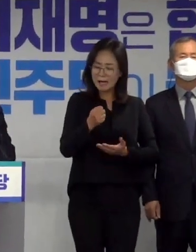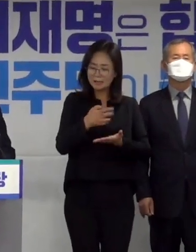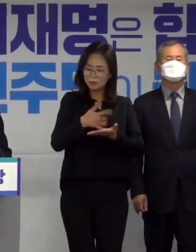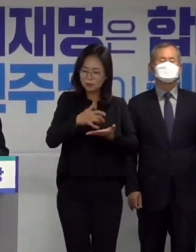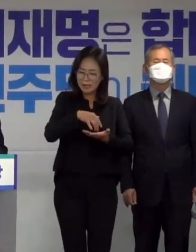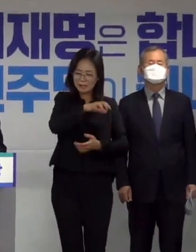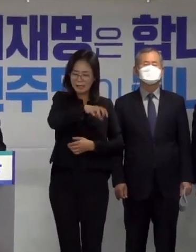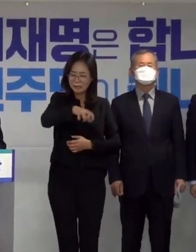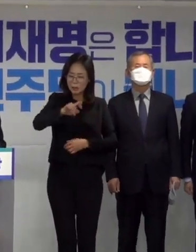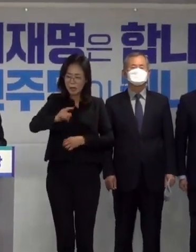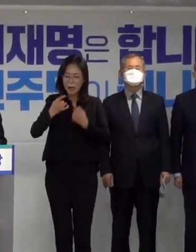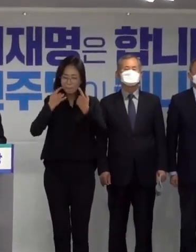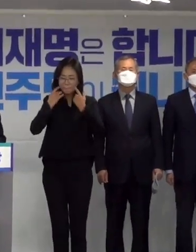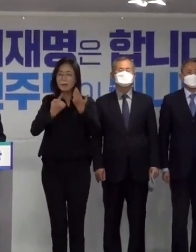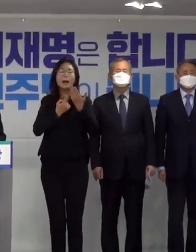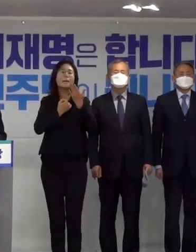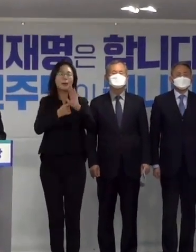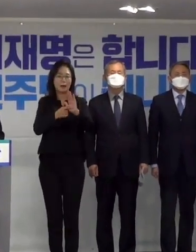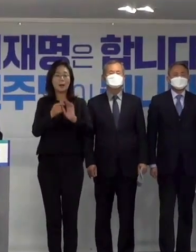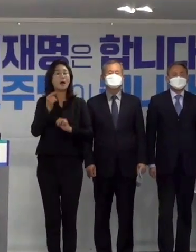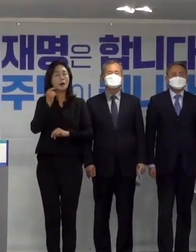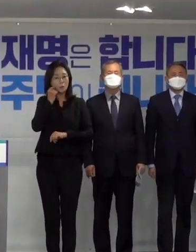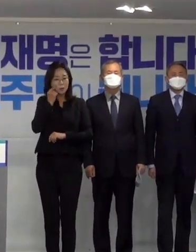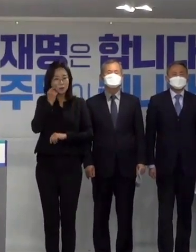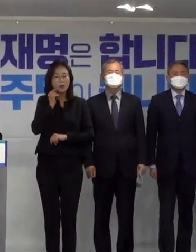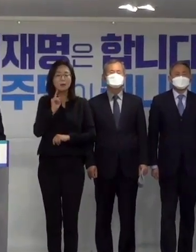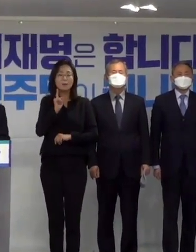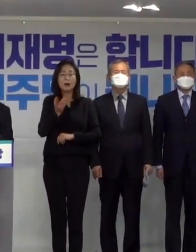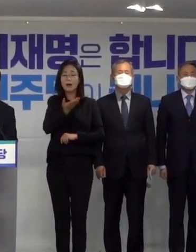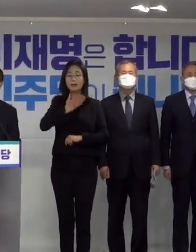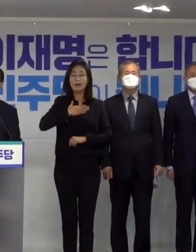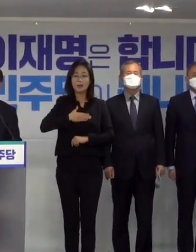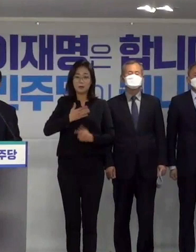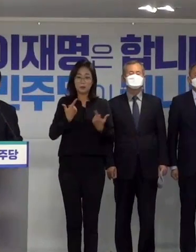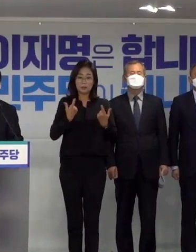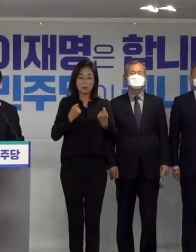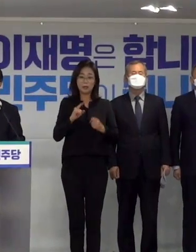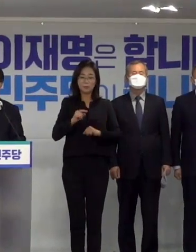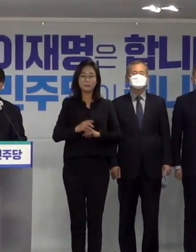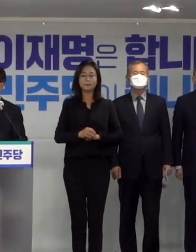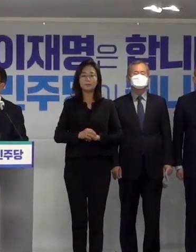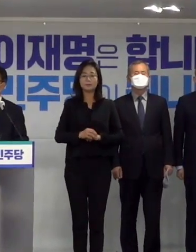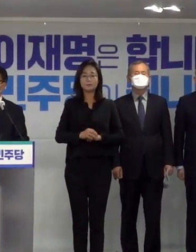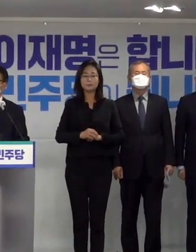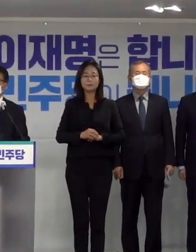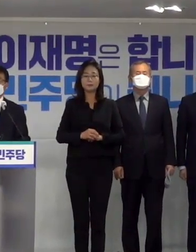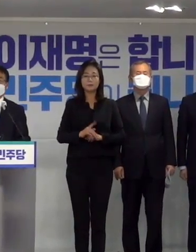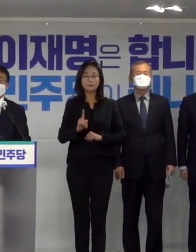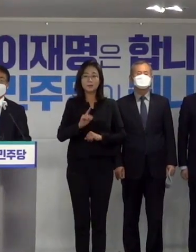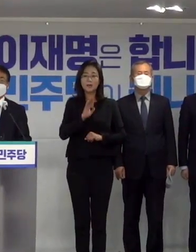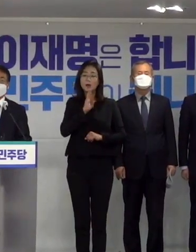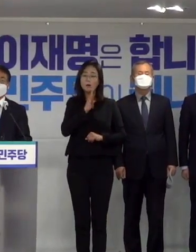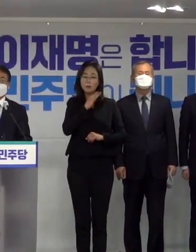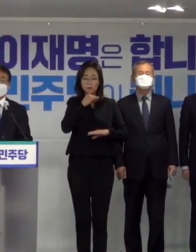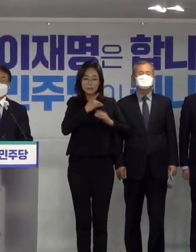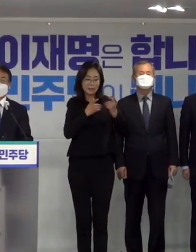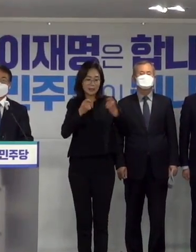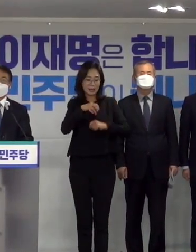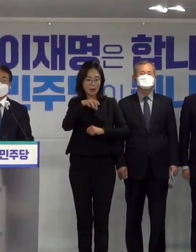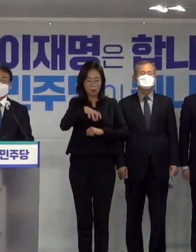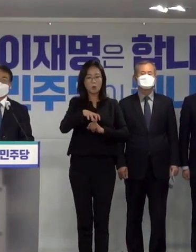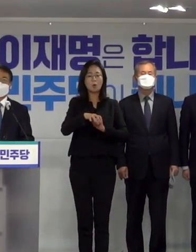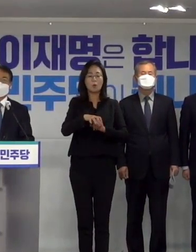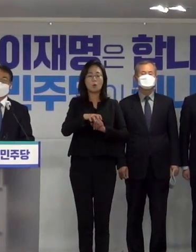장소가 지역을 특정하지 못하는 것은 아시는 것처럼 이 부분이 민통선을